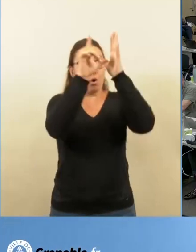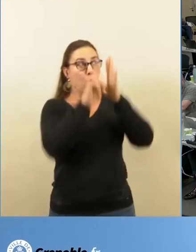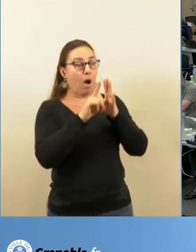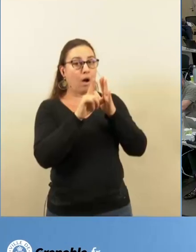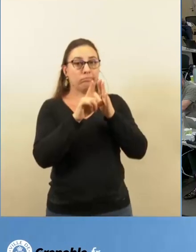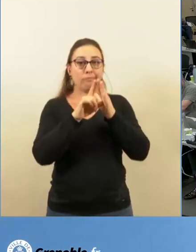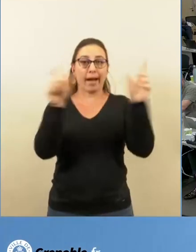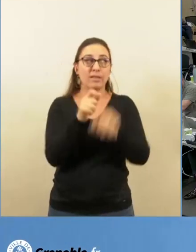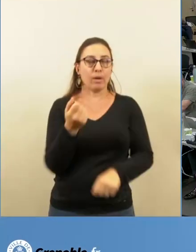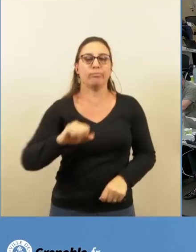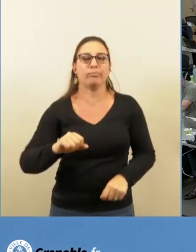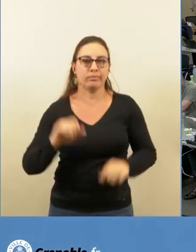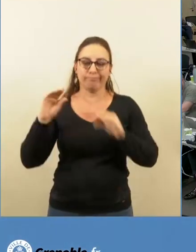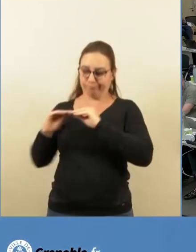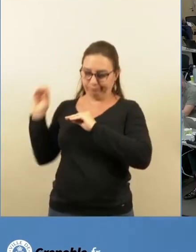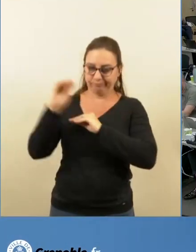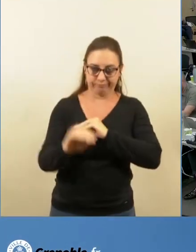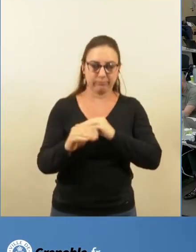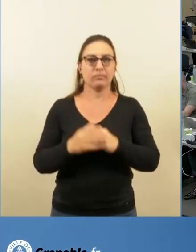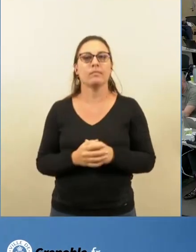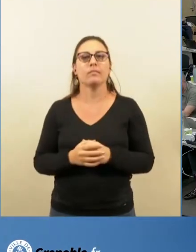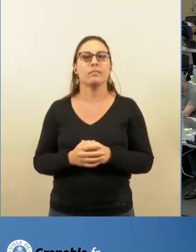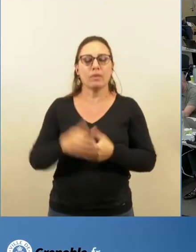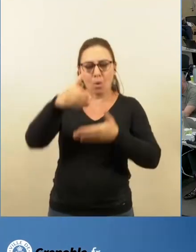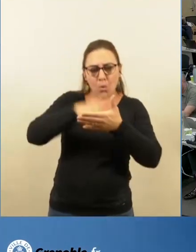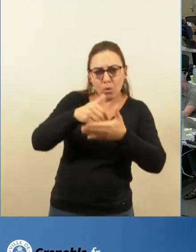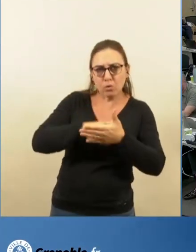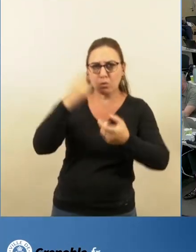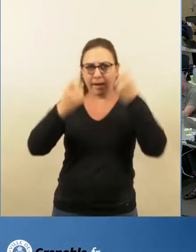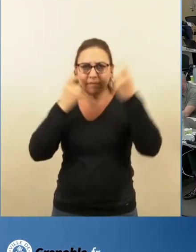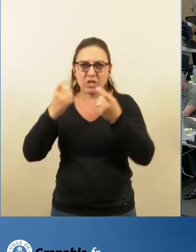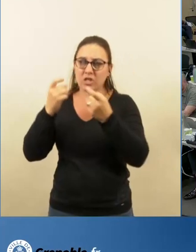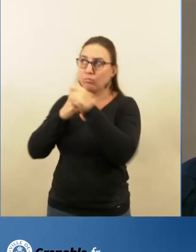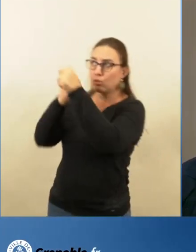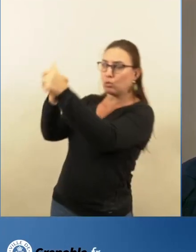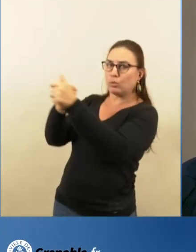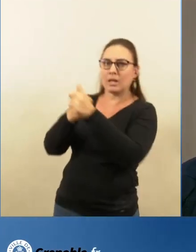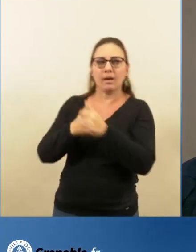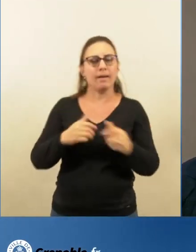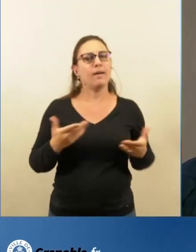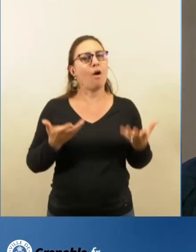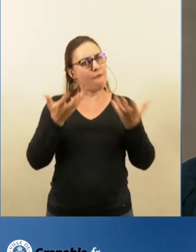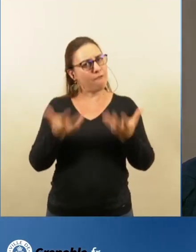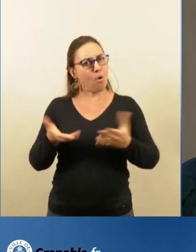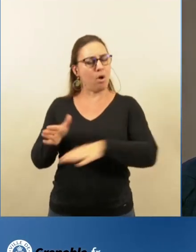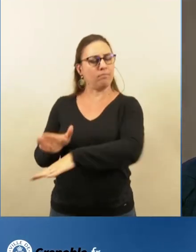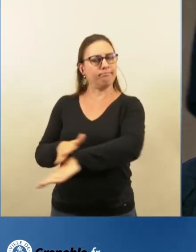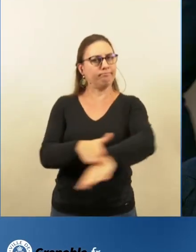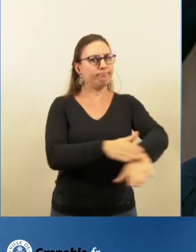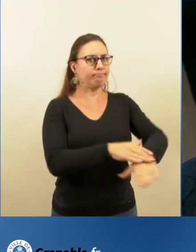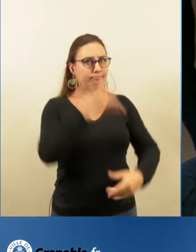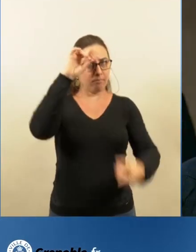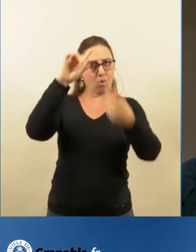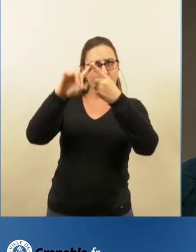et avant dans d'étudier le contenu et les questions qu'ils posent j'aimerais rappeler ceux qui se jouent autour de cet enjeu